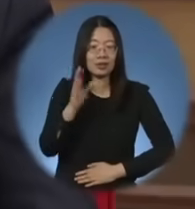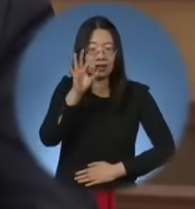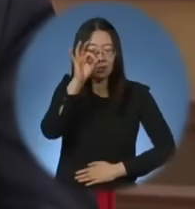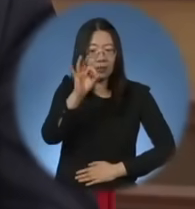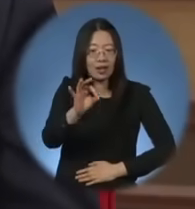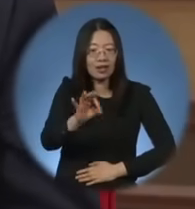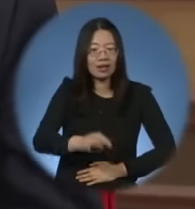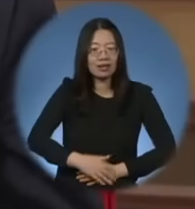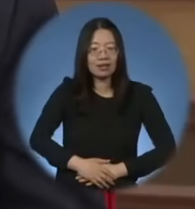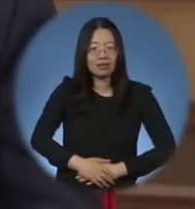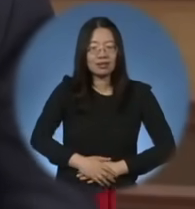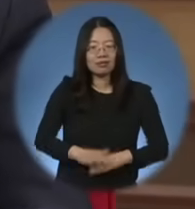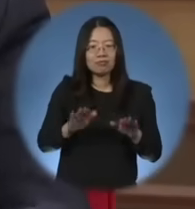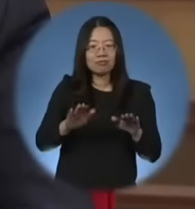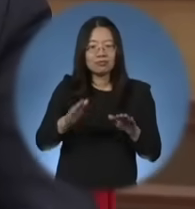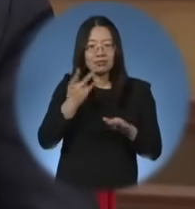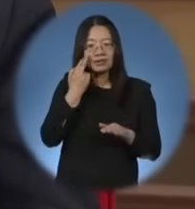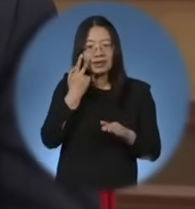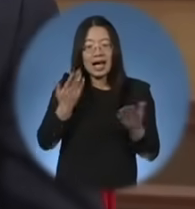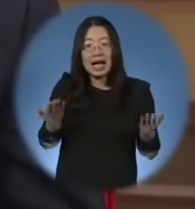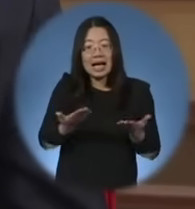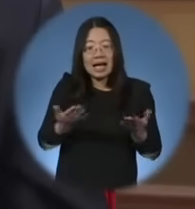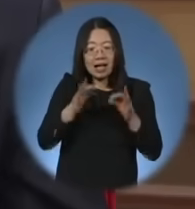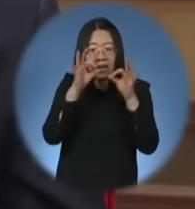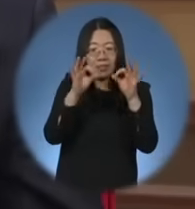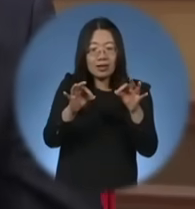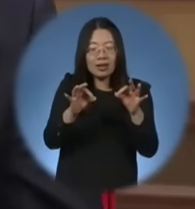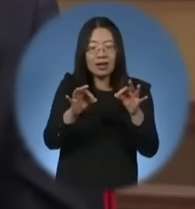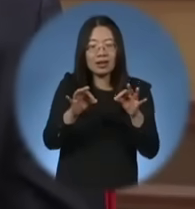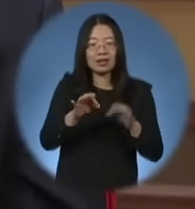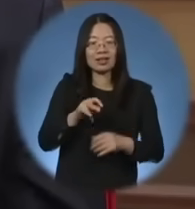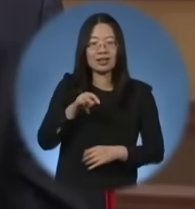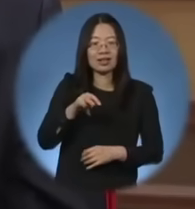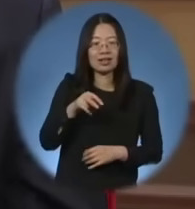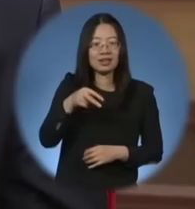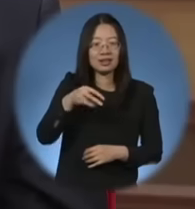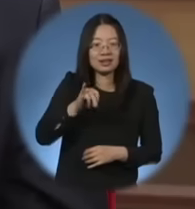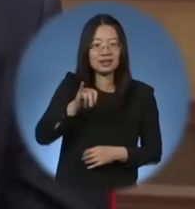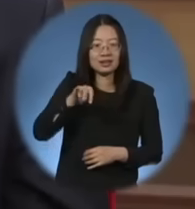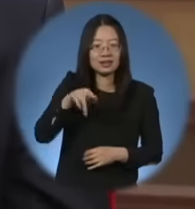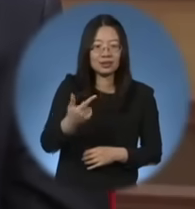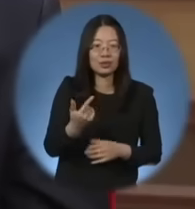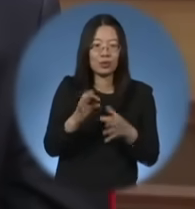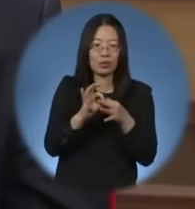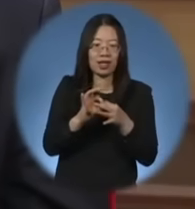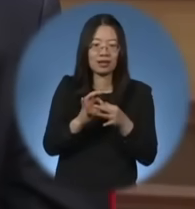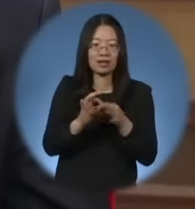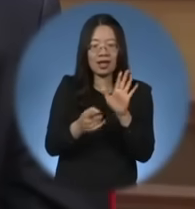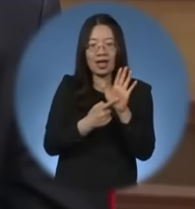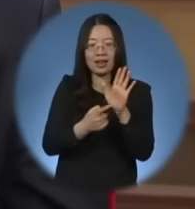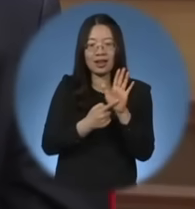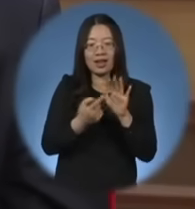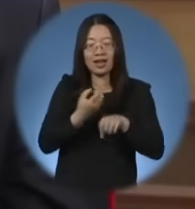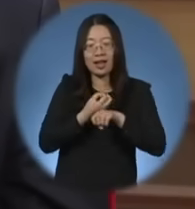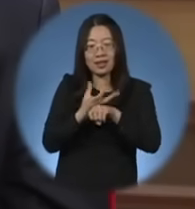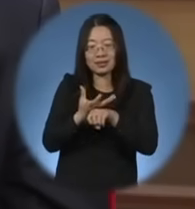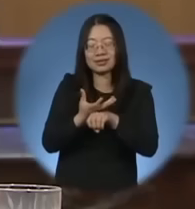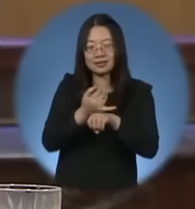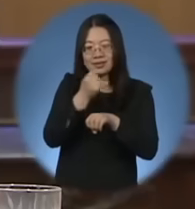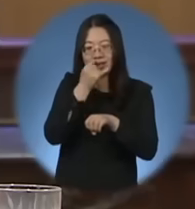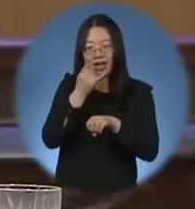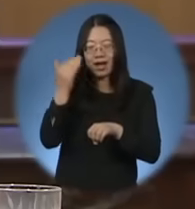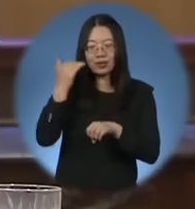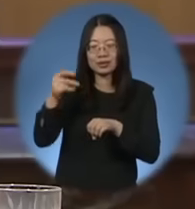저 요새 지금 미국소 하는 일이 시조 관계 해요 시조 시조 한국